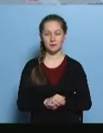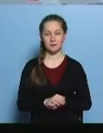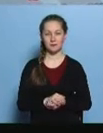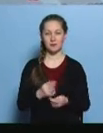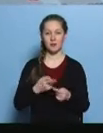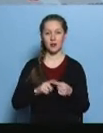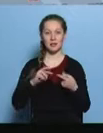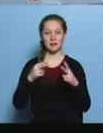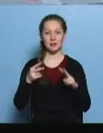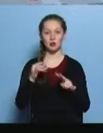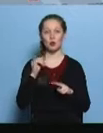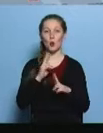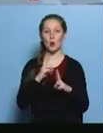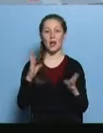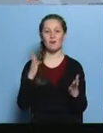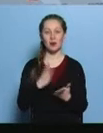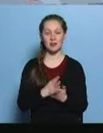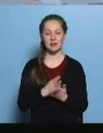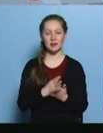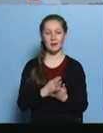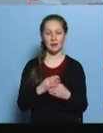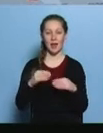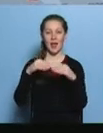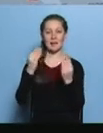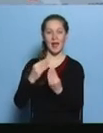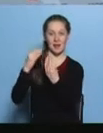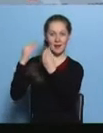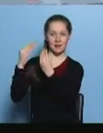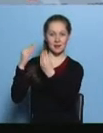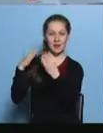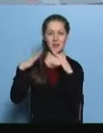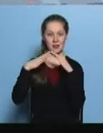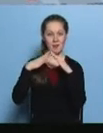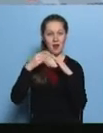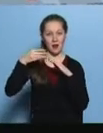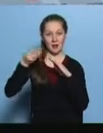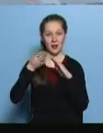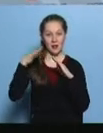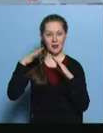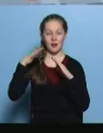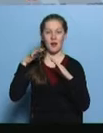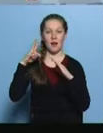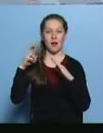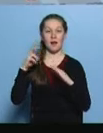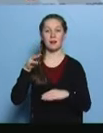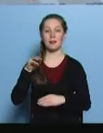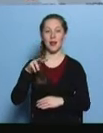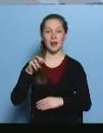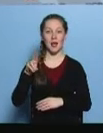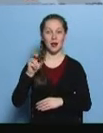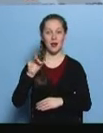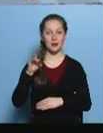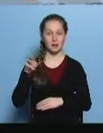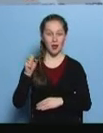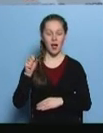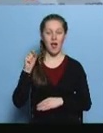Это значит, у кого есть тарелки, стоят на домах тарелки и написано «Телекарта», значит,